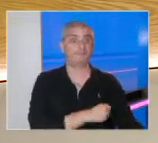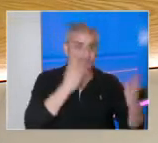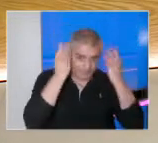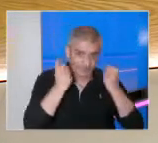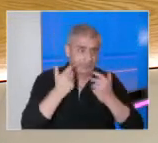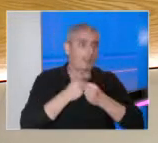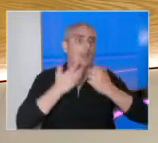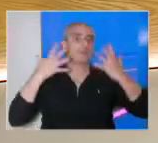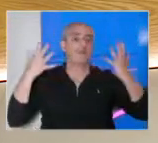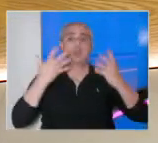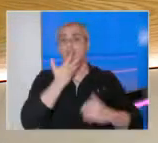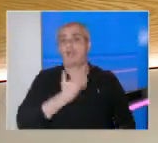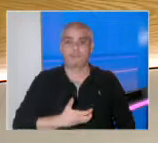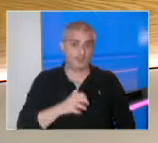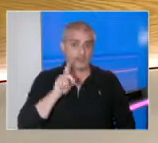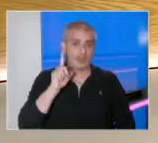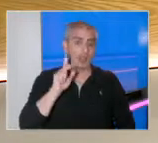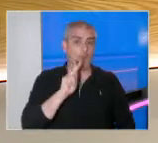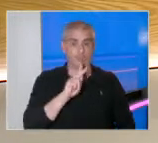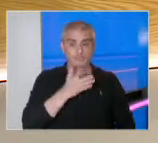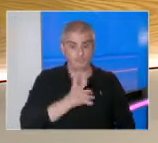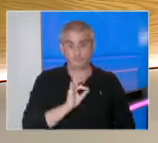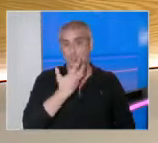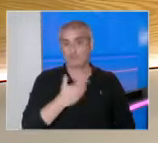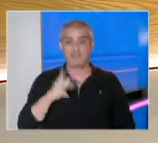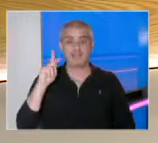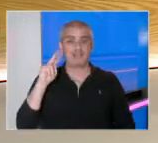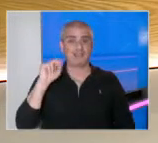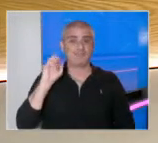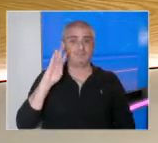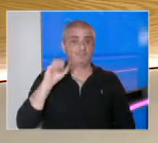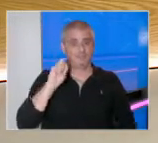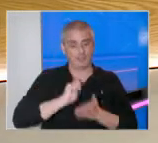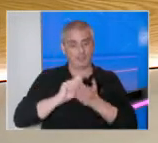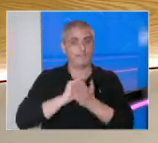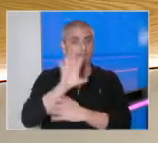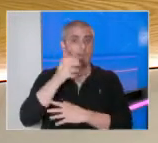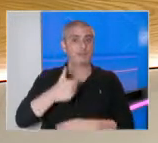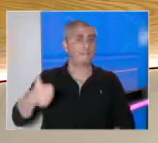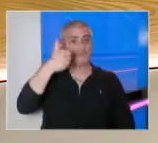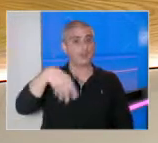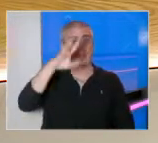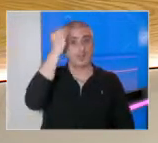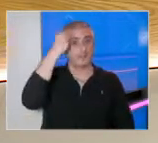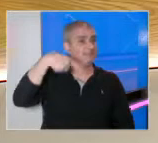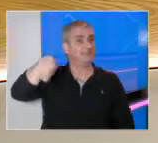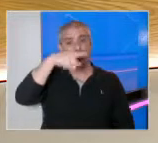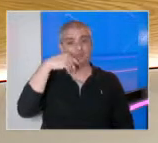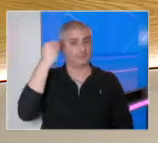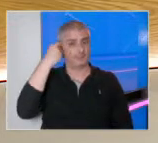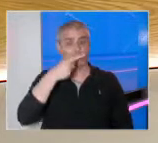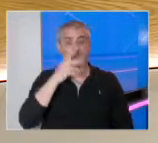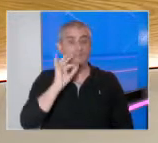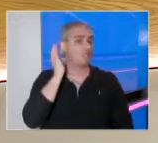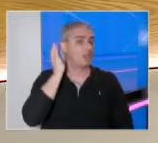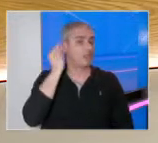החרדי, דרמה. הרבנית לאה קולדצקי, ביתו של הרב קניאבסקי, יצא במכתב למנהלות בתי הספר והסמינרים